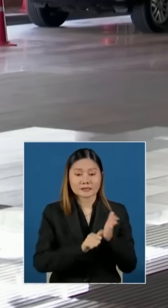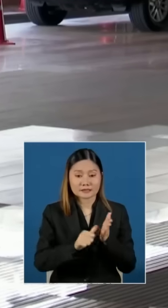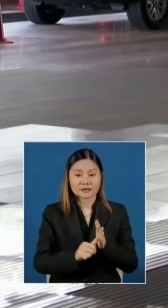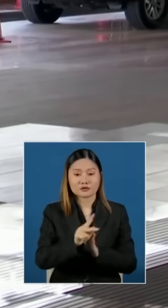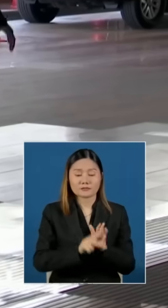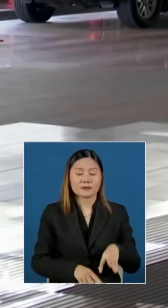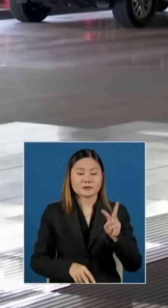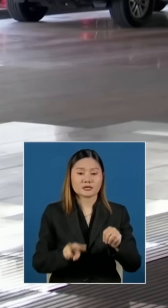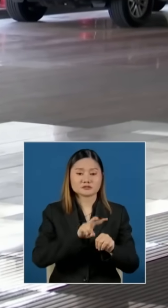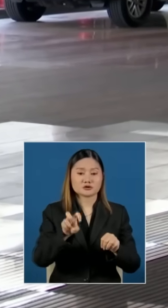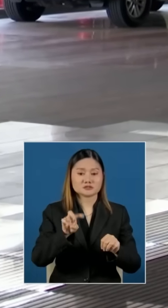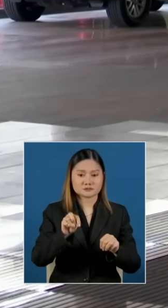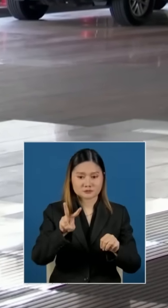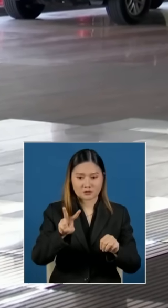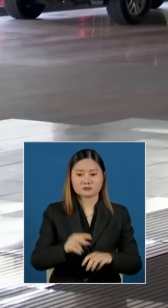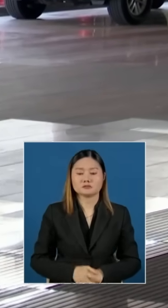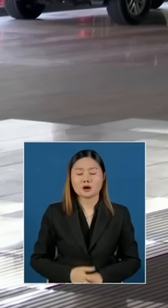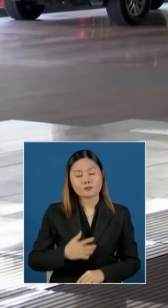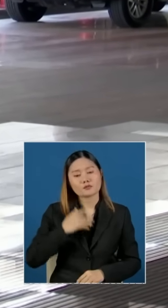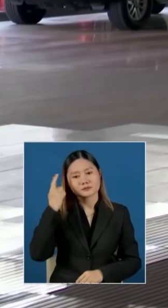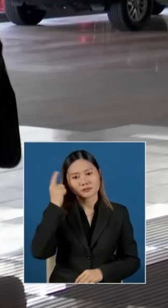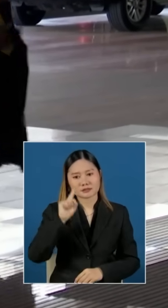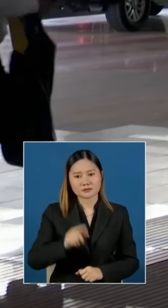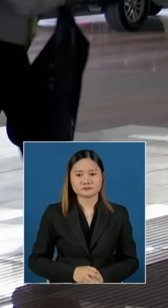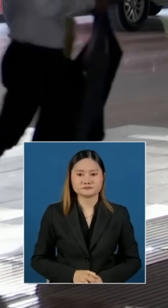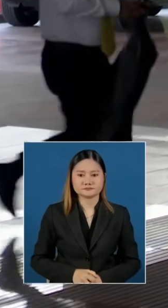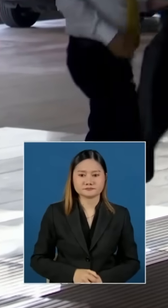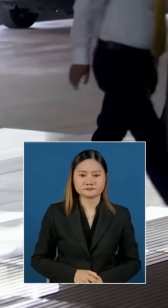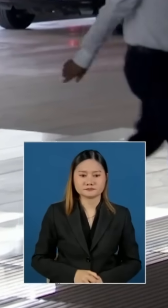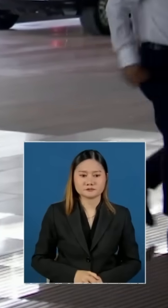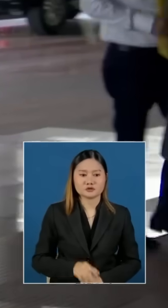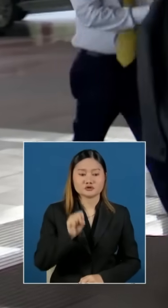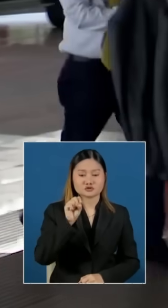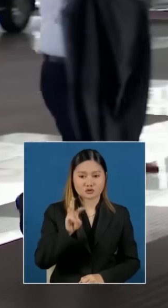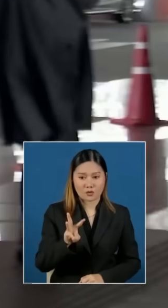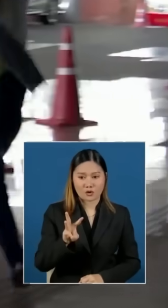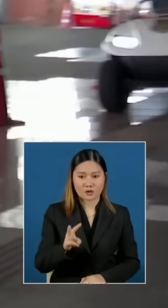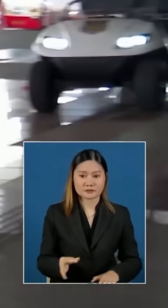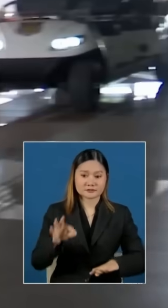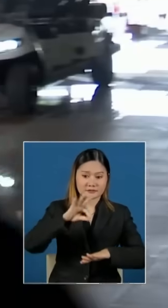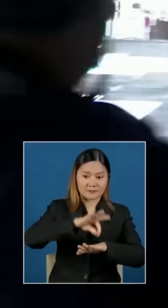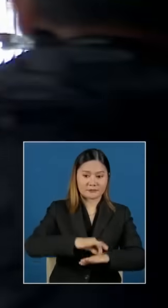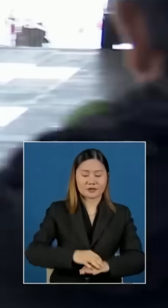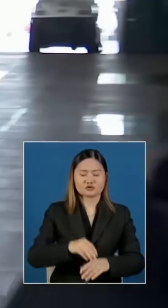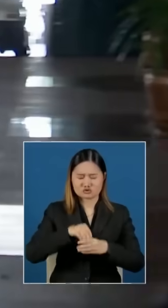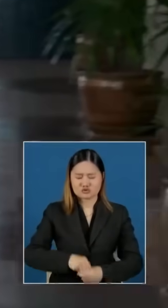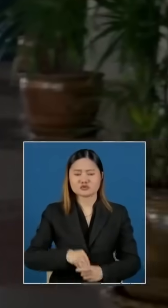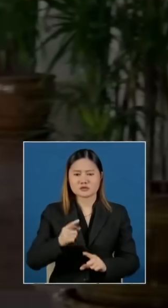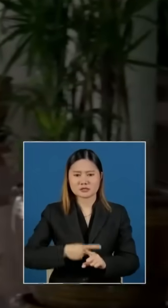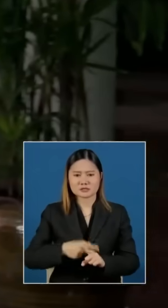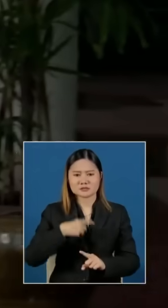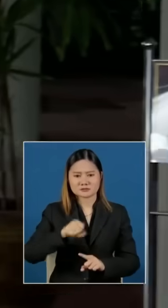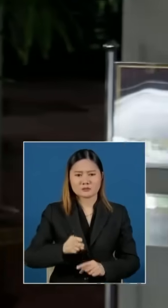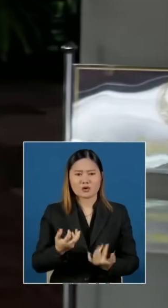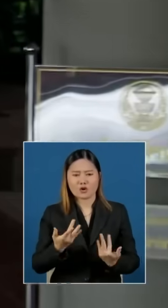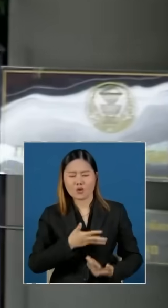า272เนี่ยผมมองว่าอย่างน้อยตอนนี้สว.ดำรงตำแหน่งอยู่อีก10เดือนทำไมถึงต้องรีบ